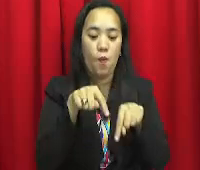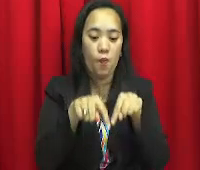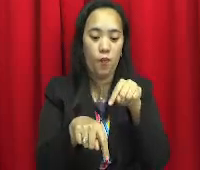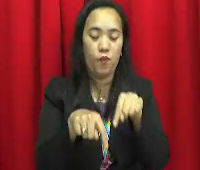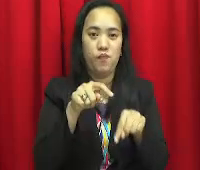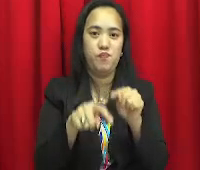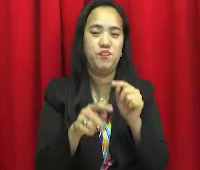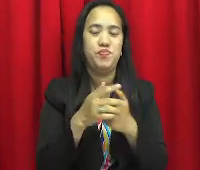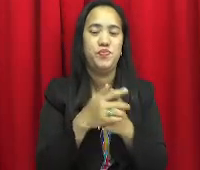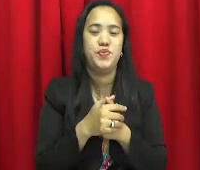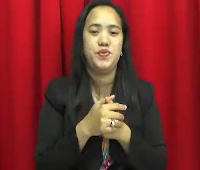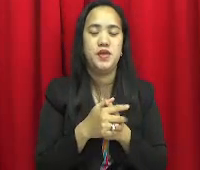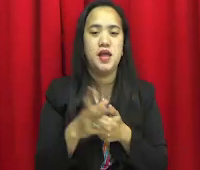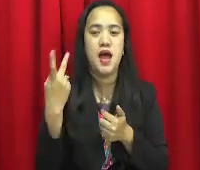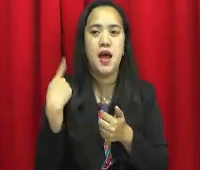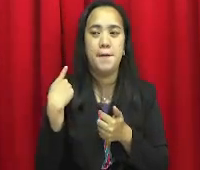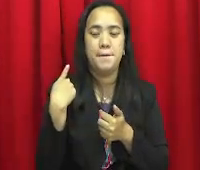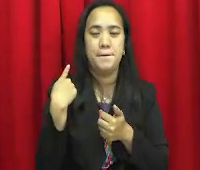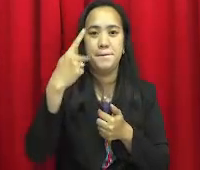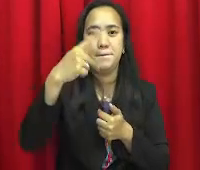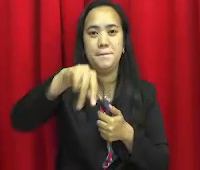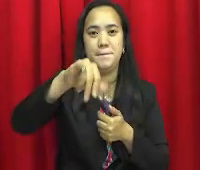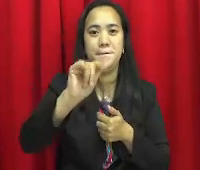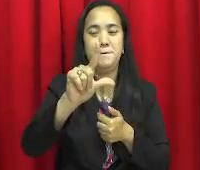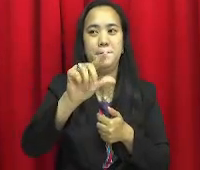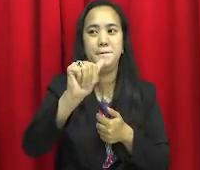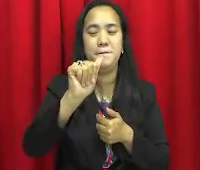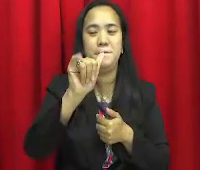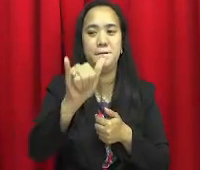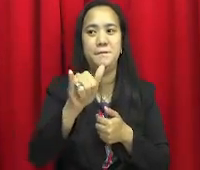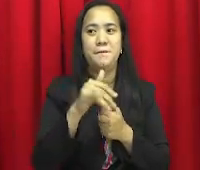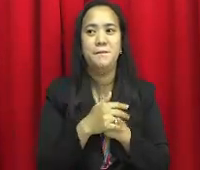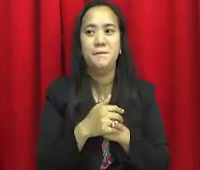ang paa mo, hindi ka ligtas. Yan. So, sir,